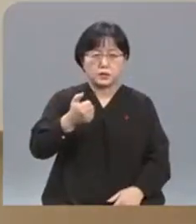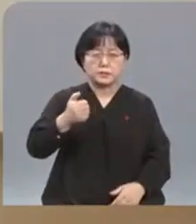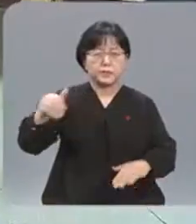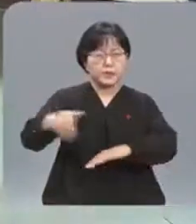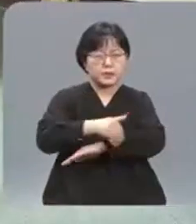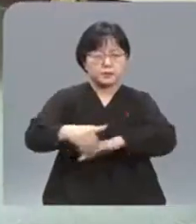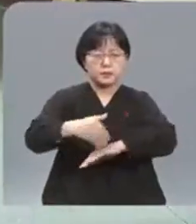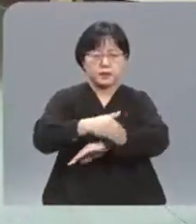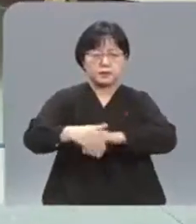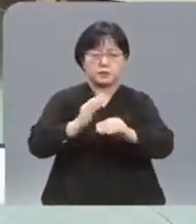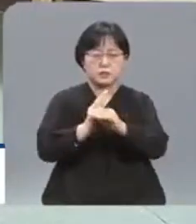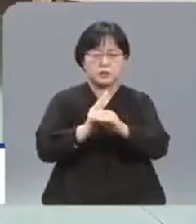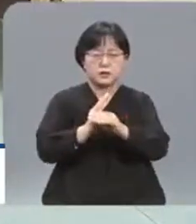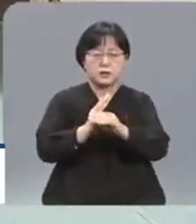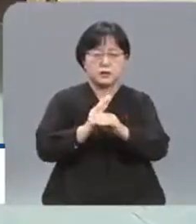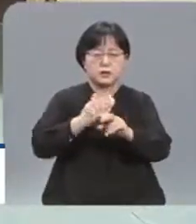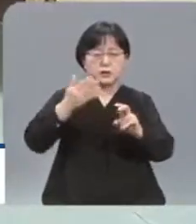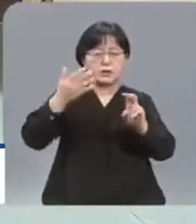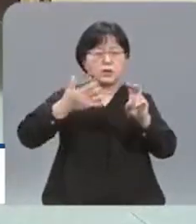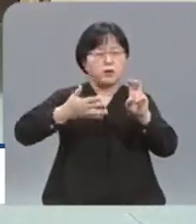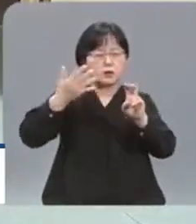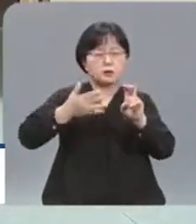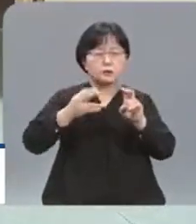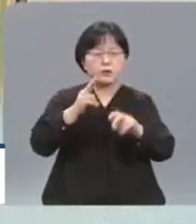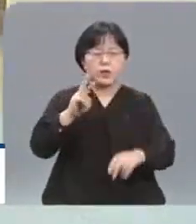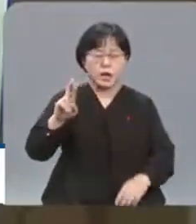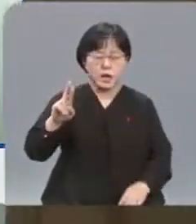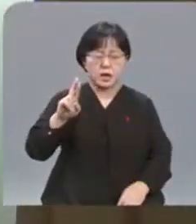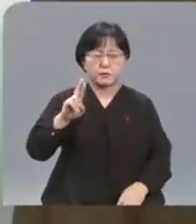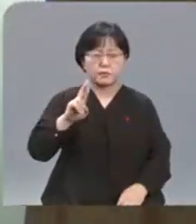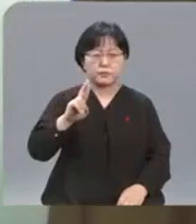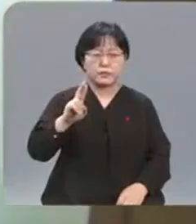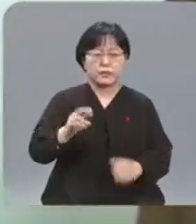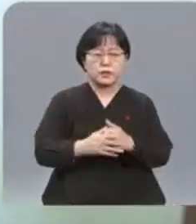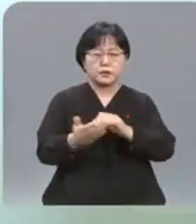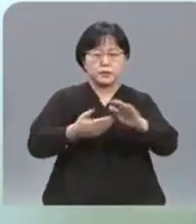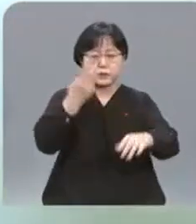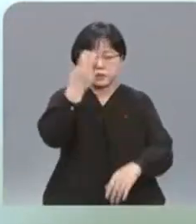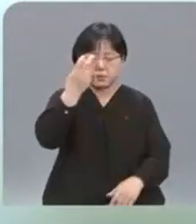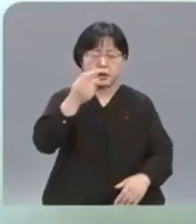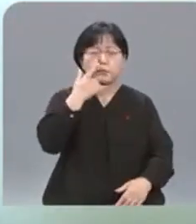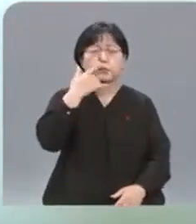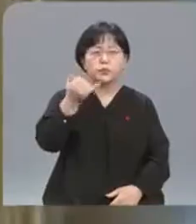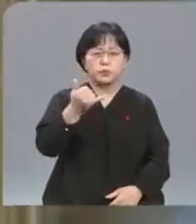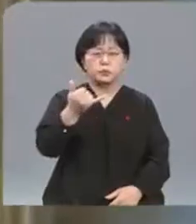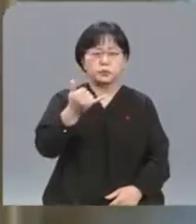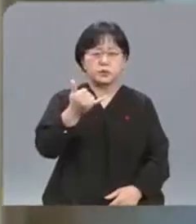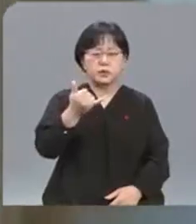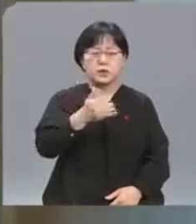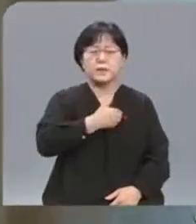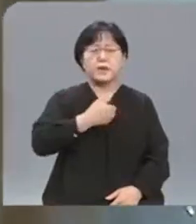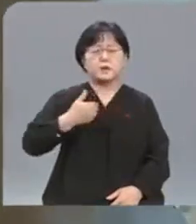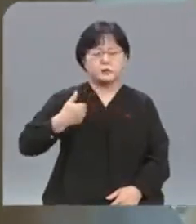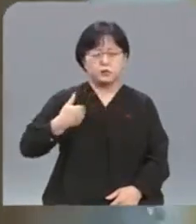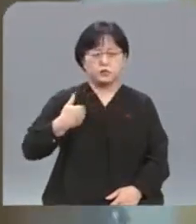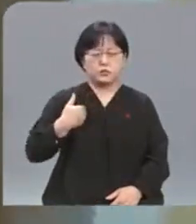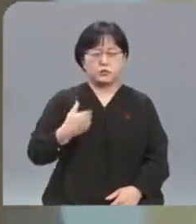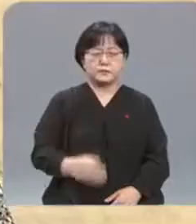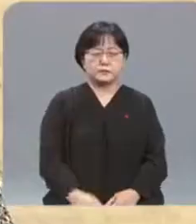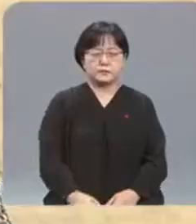됩니다. 여기는 이제 멀티시설하고 의안 같은 거. 사전 점검에 나선 학부모들은 만족감을